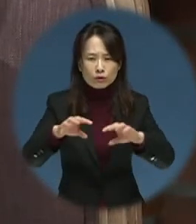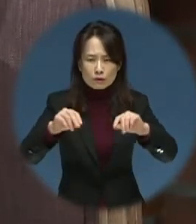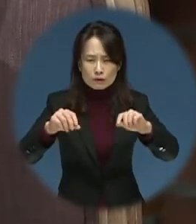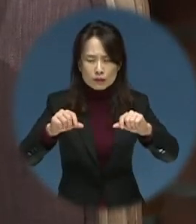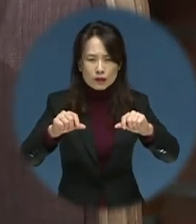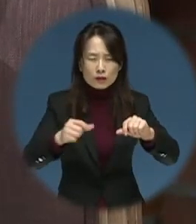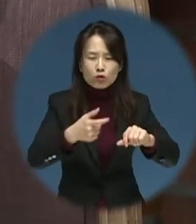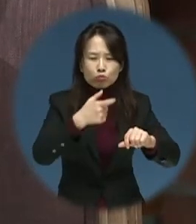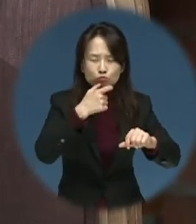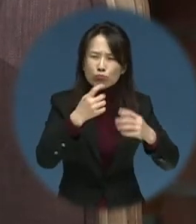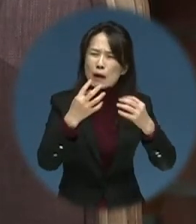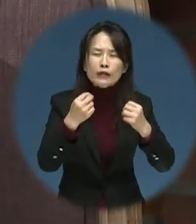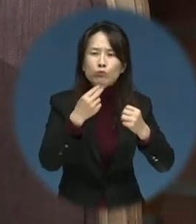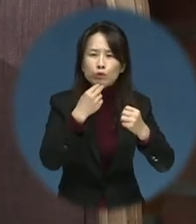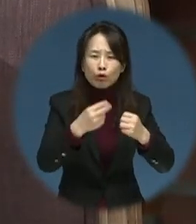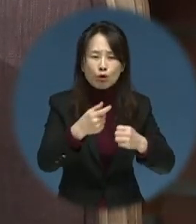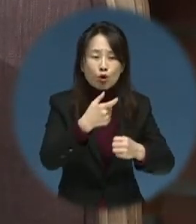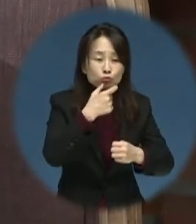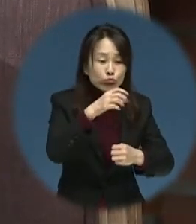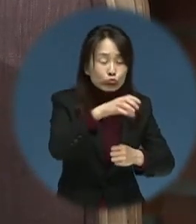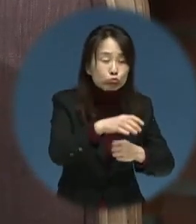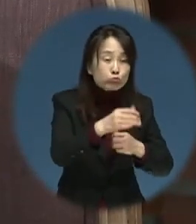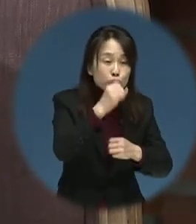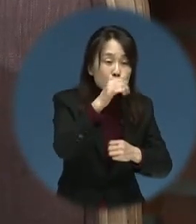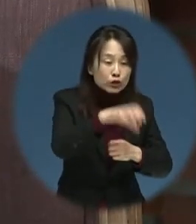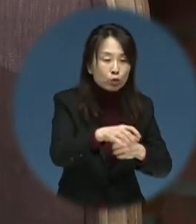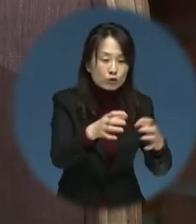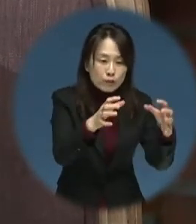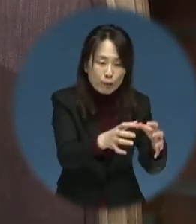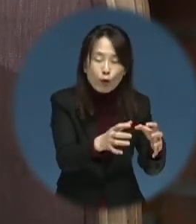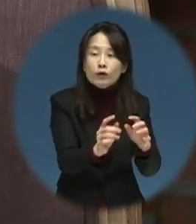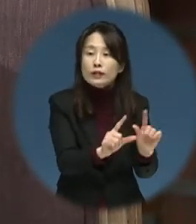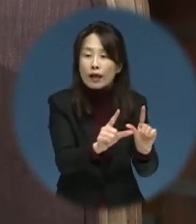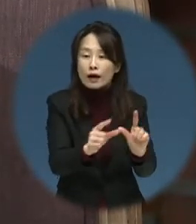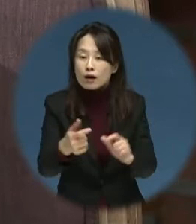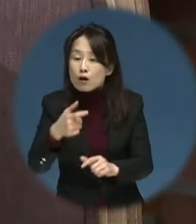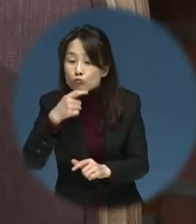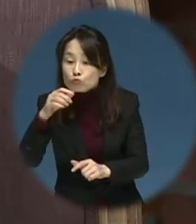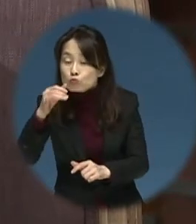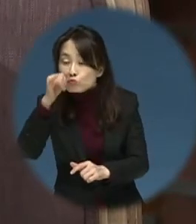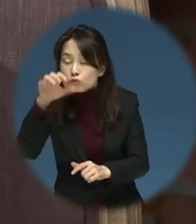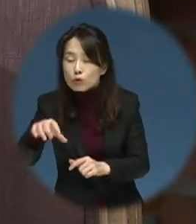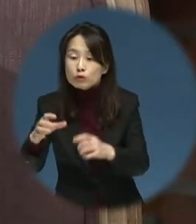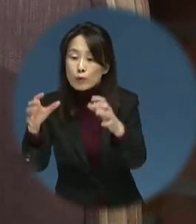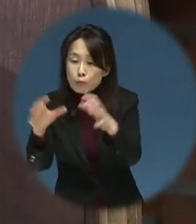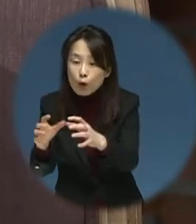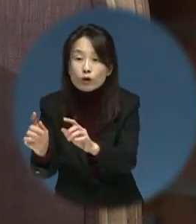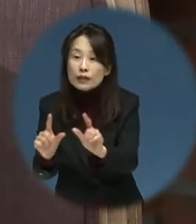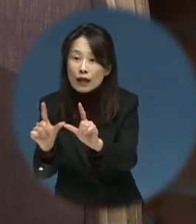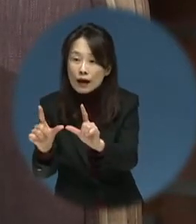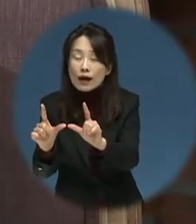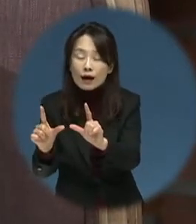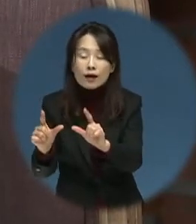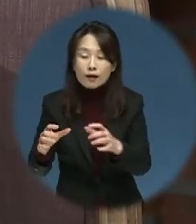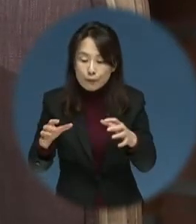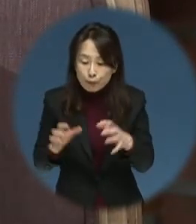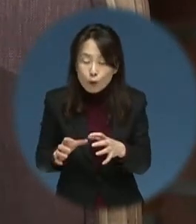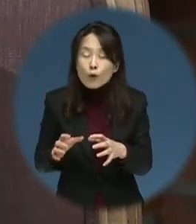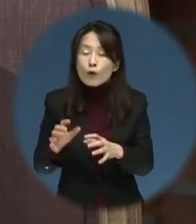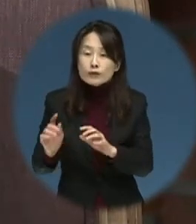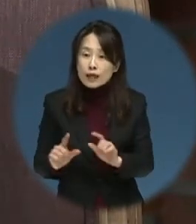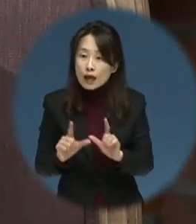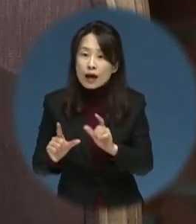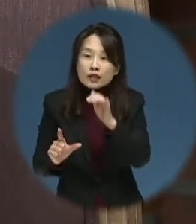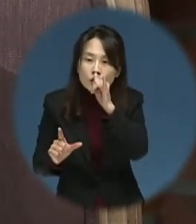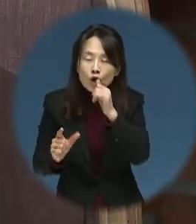산악지대는 고립돼 있기 때문에 예. 거기서는 부족 군벌이 이제 최고의 생존 보장해주는 거기 때문에 어떤